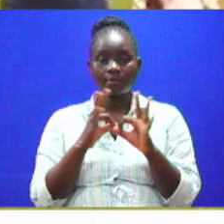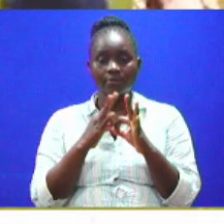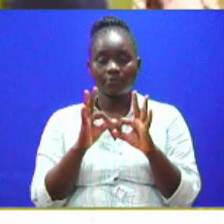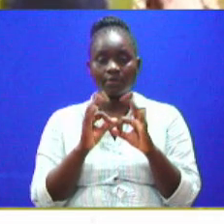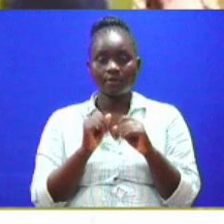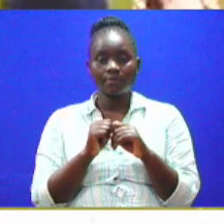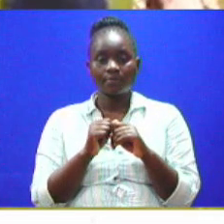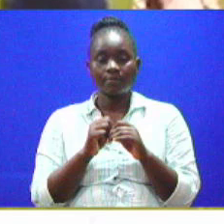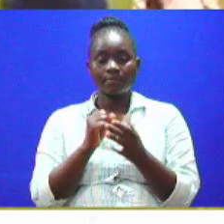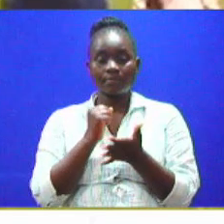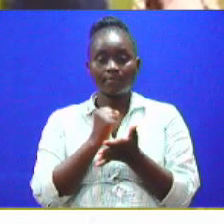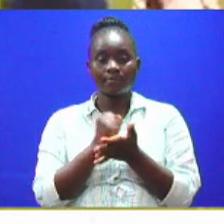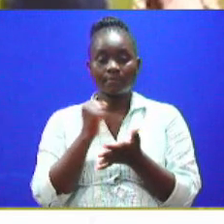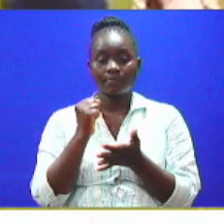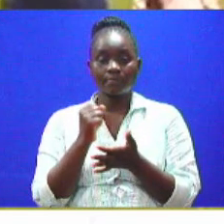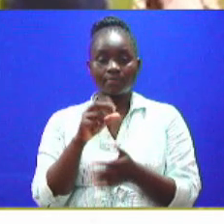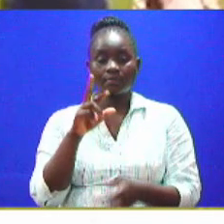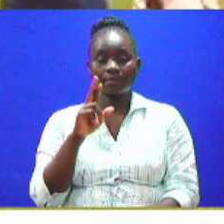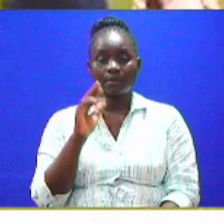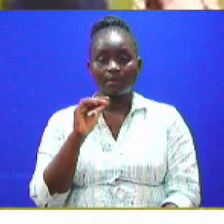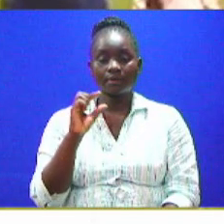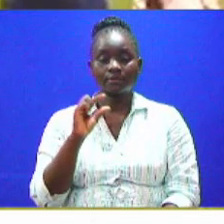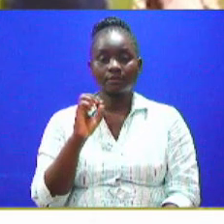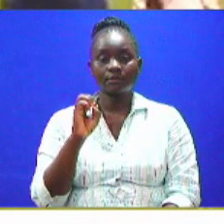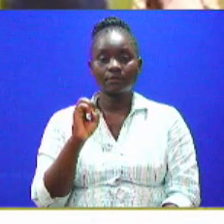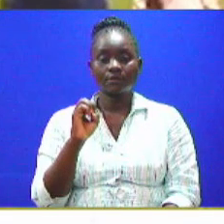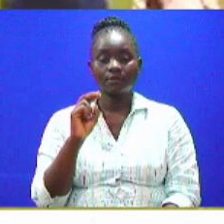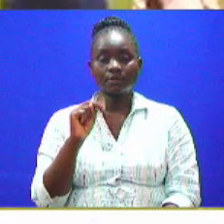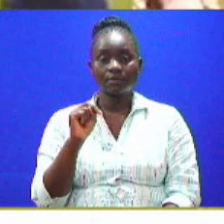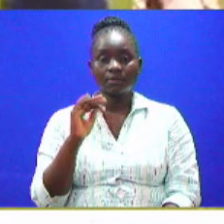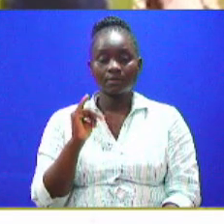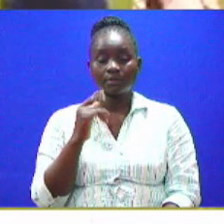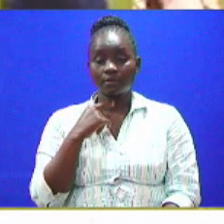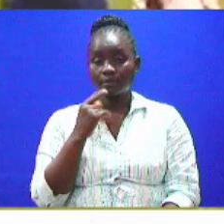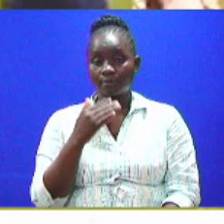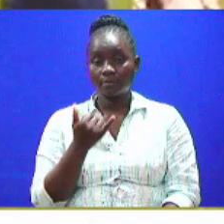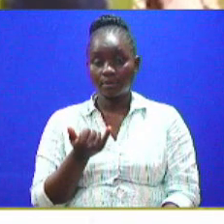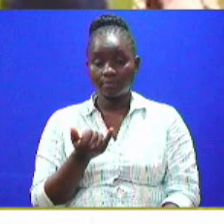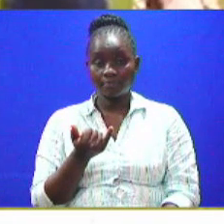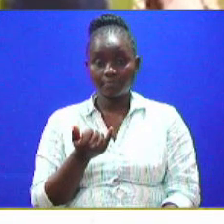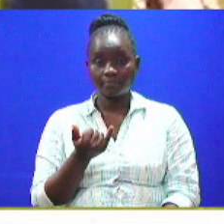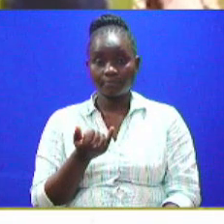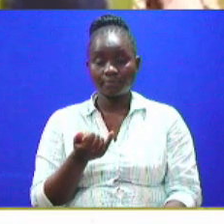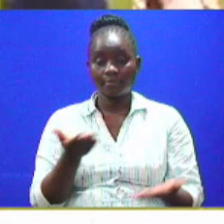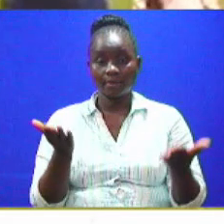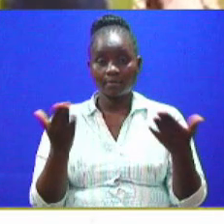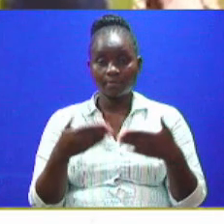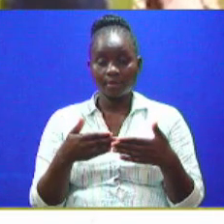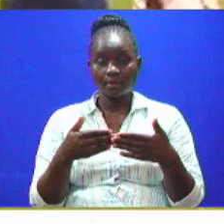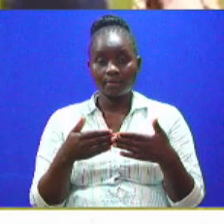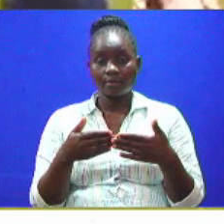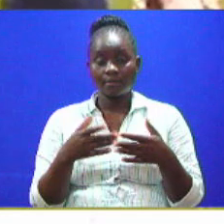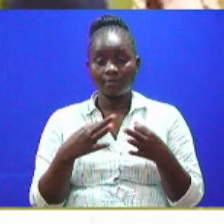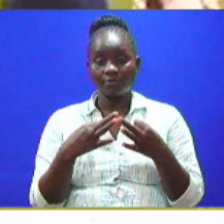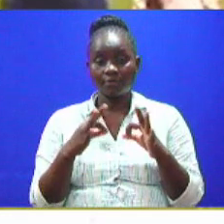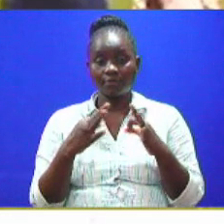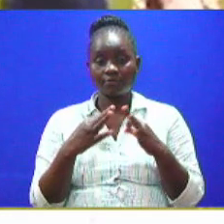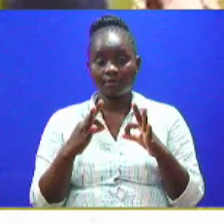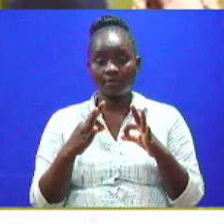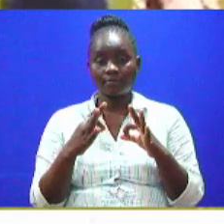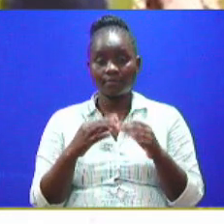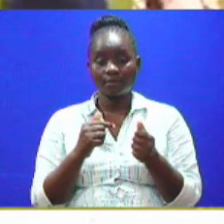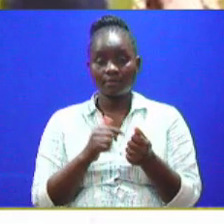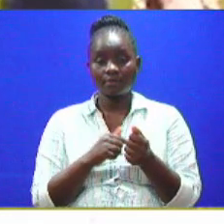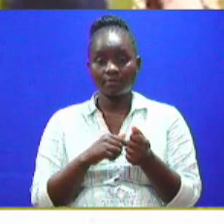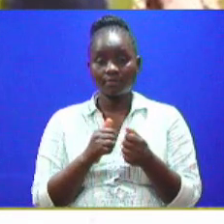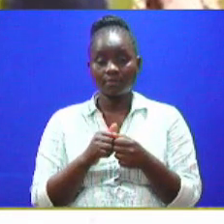stage yeli gena gaiga. Nibongo akera muya mona somo MC to Steve Arika asokoreta every time ye lokurwali kweli